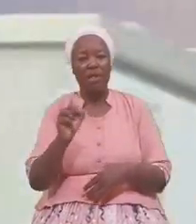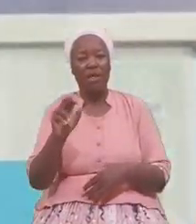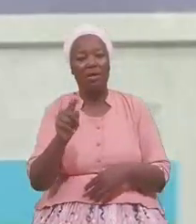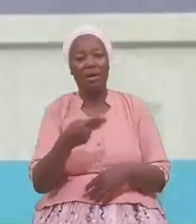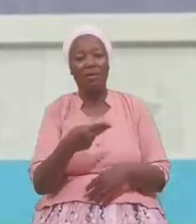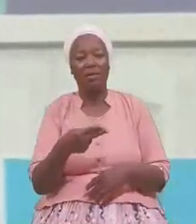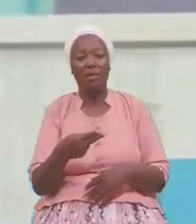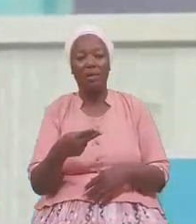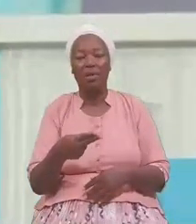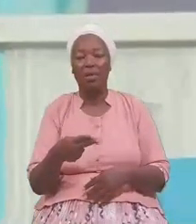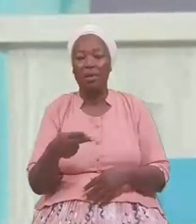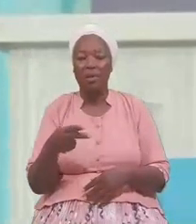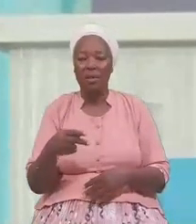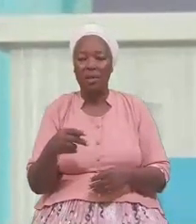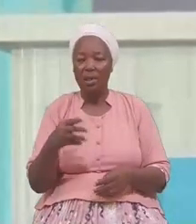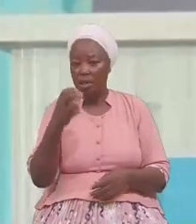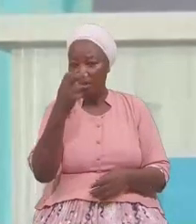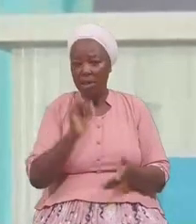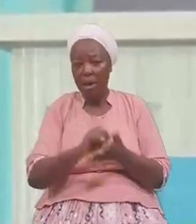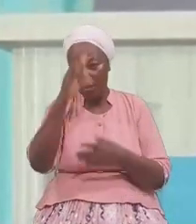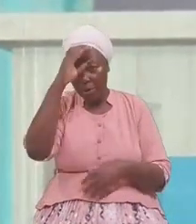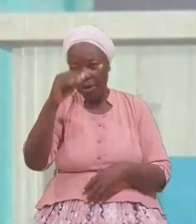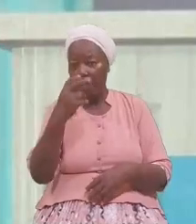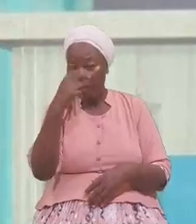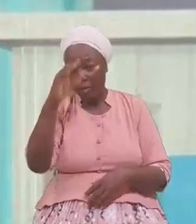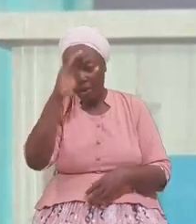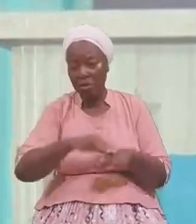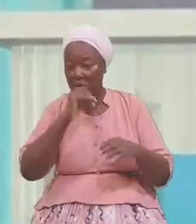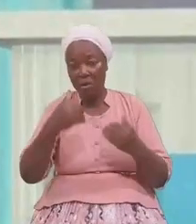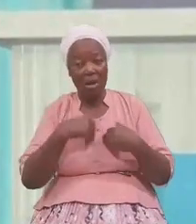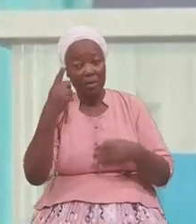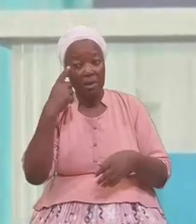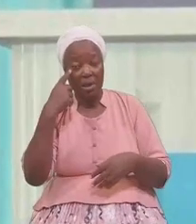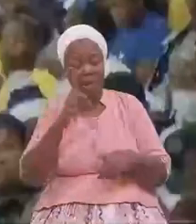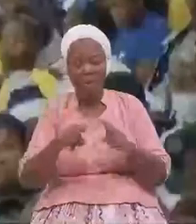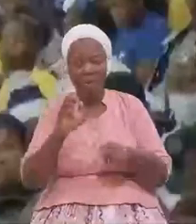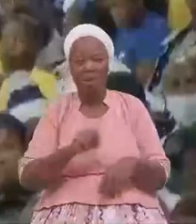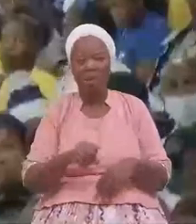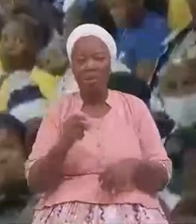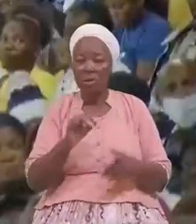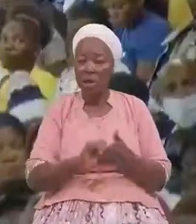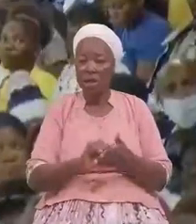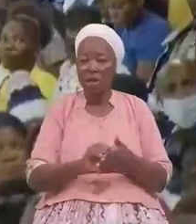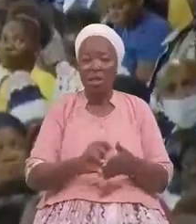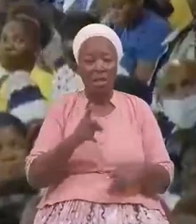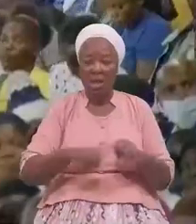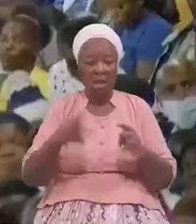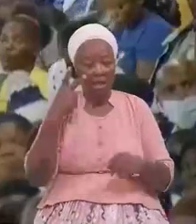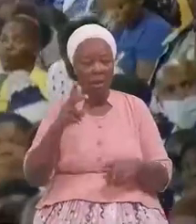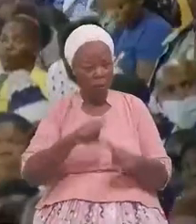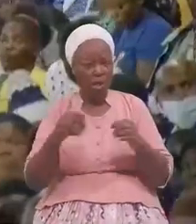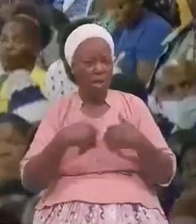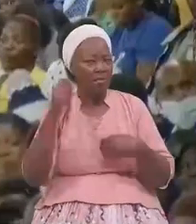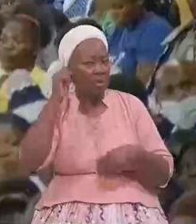Il n'a pas avait la vue, il ne pouvait pas voir, mais il avait des oreilles pour entendre. Et il a utilisé